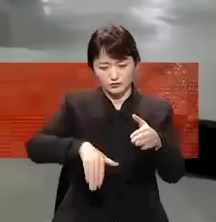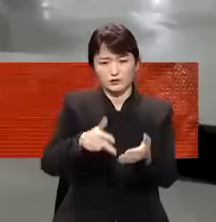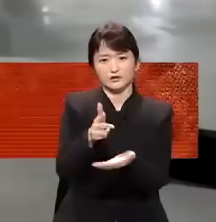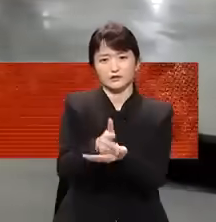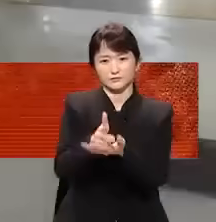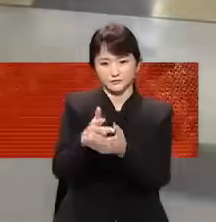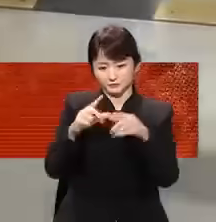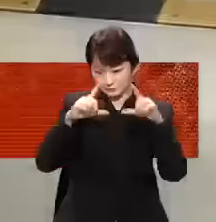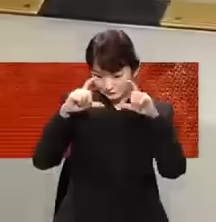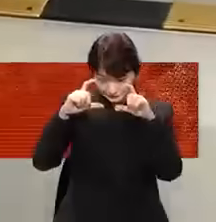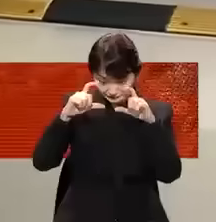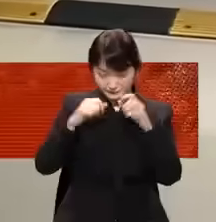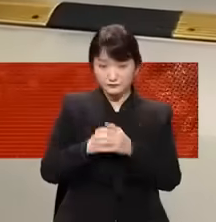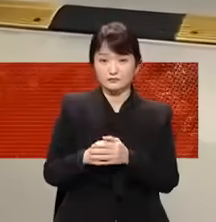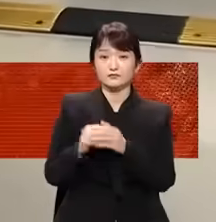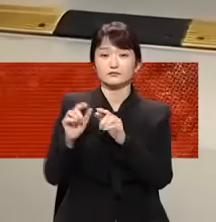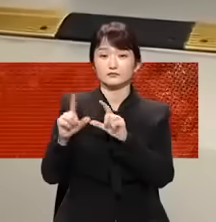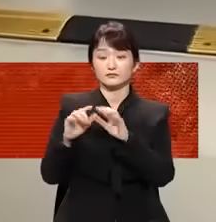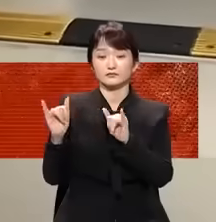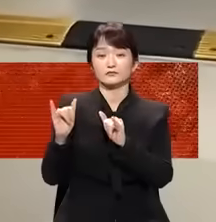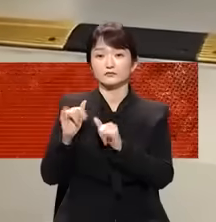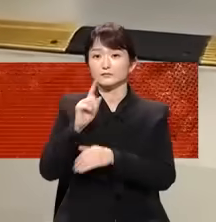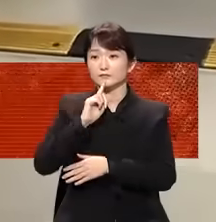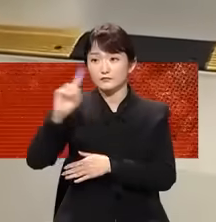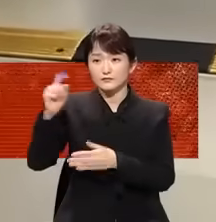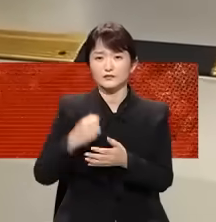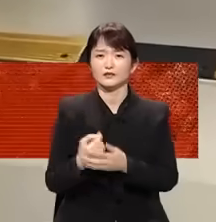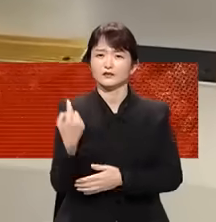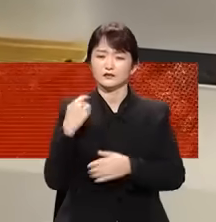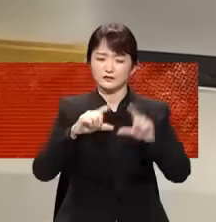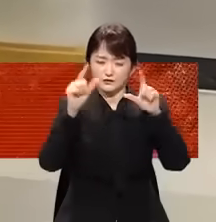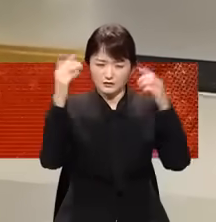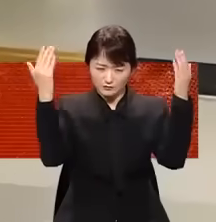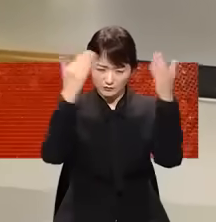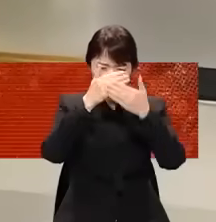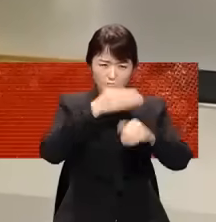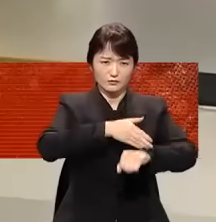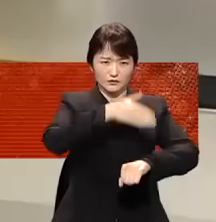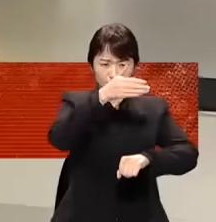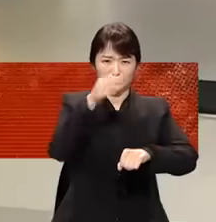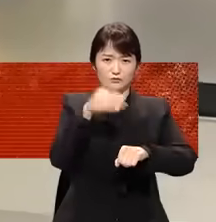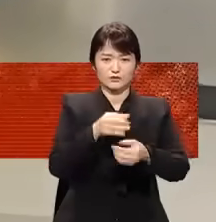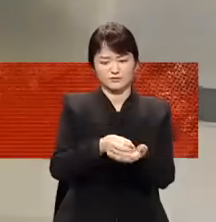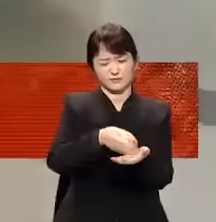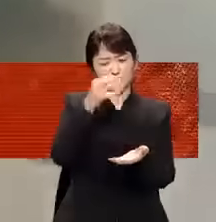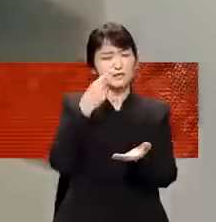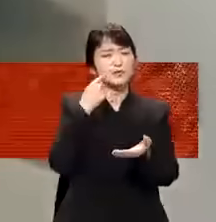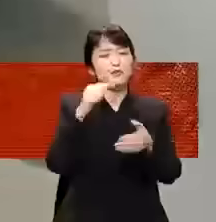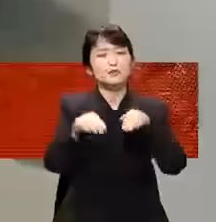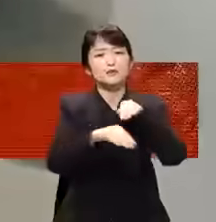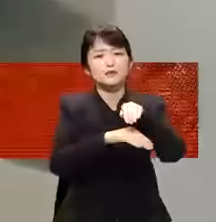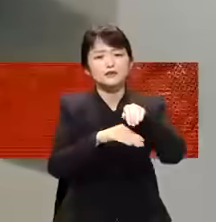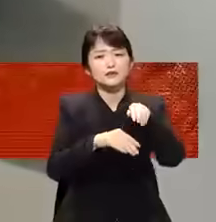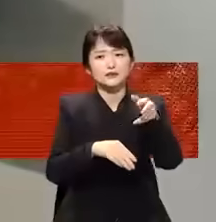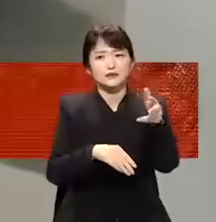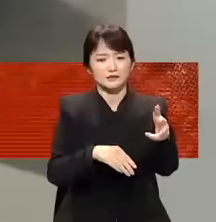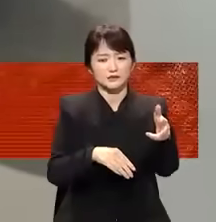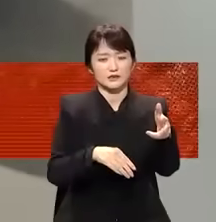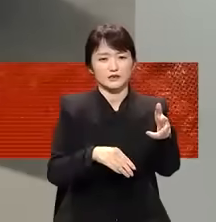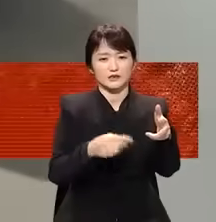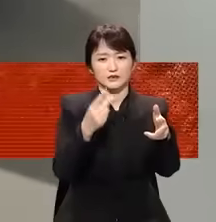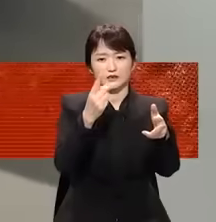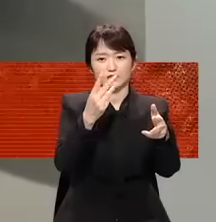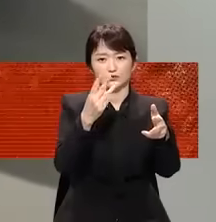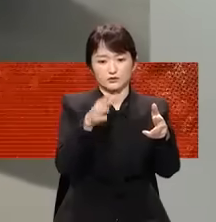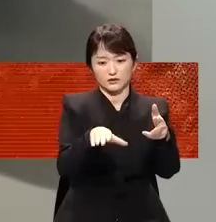아파트에 주민이 제보를 주셨는데요 저 전날 밤 9시부터는 차량이 저렇게 공간 세 개를 차지하고서 있었다고